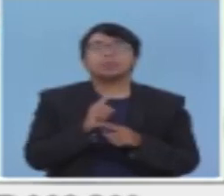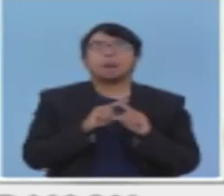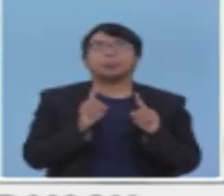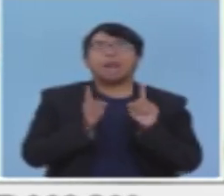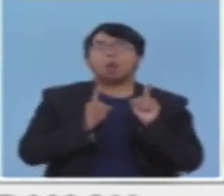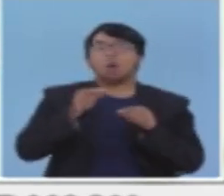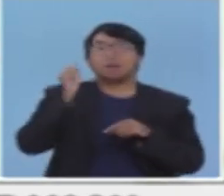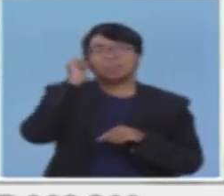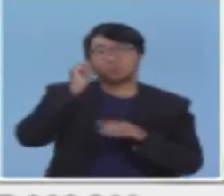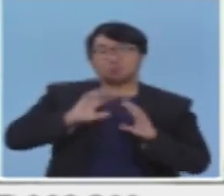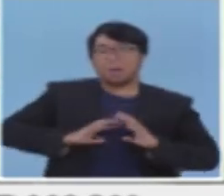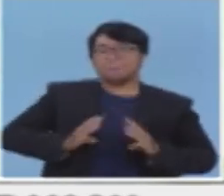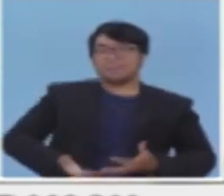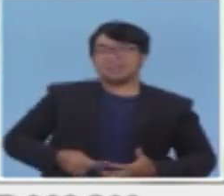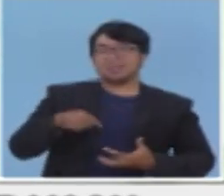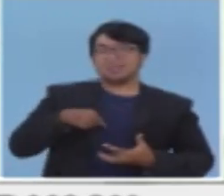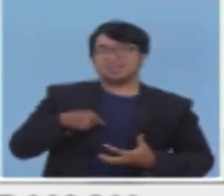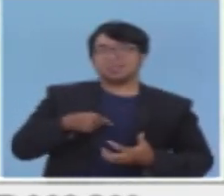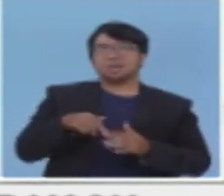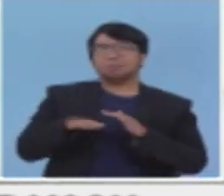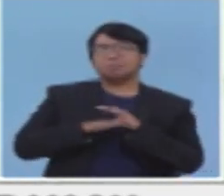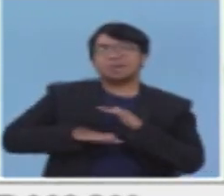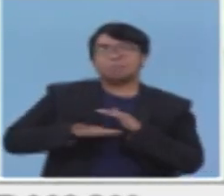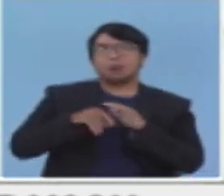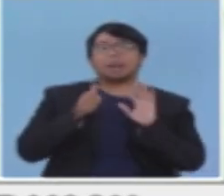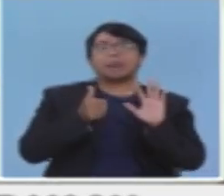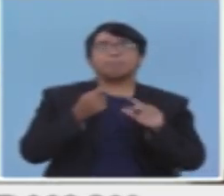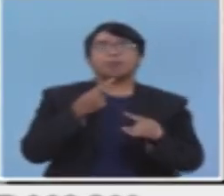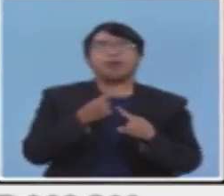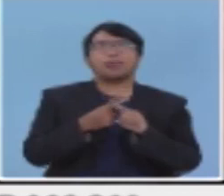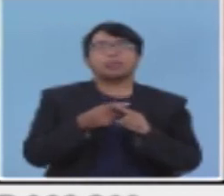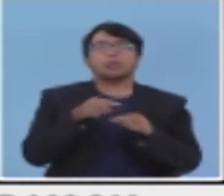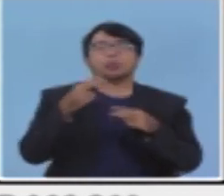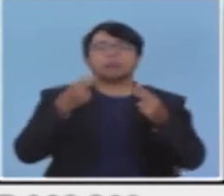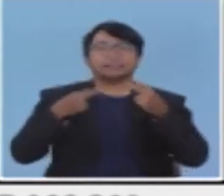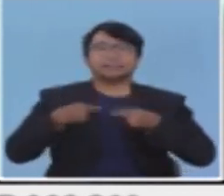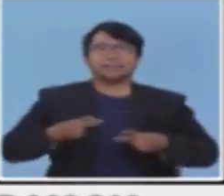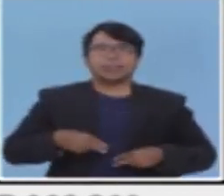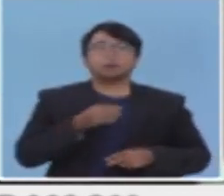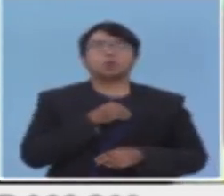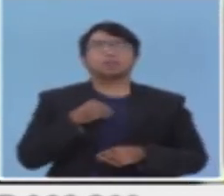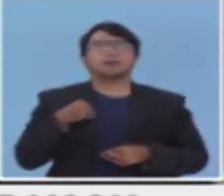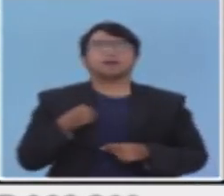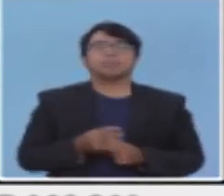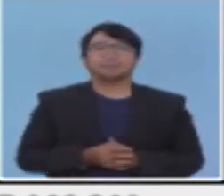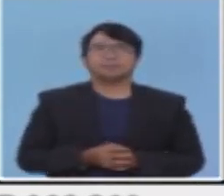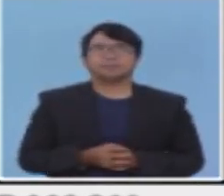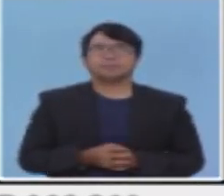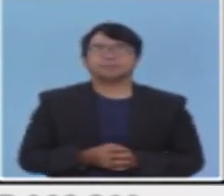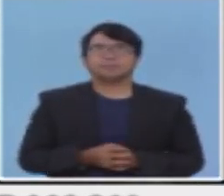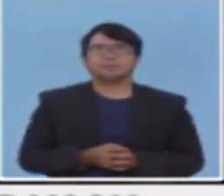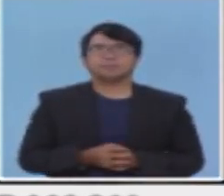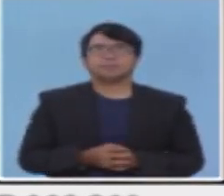tetap menjalankan minimal 6 kali kunjungan ke dokter untuk diperiksa kondisi kehamilannya pada awal